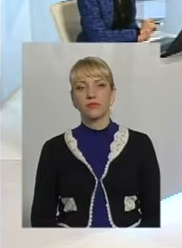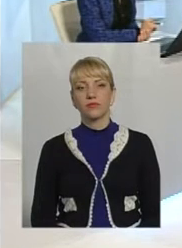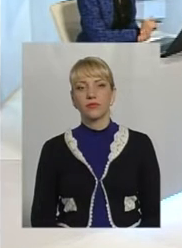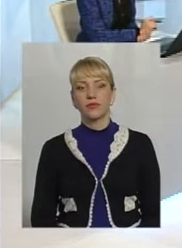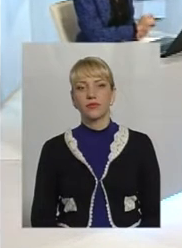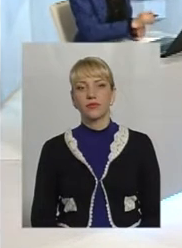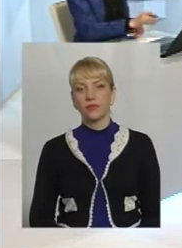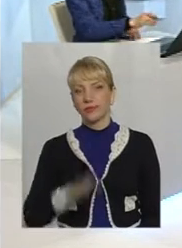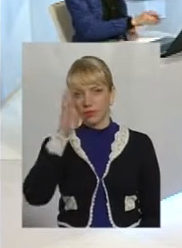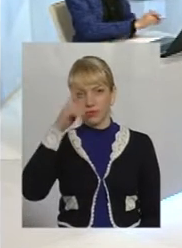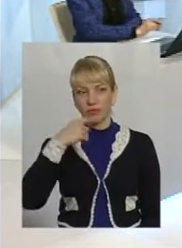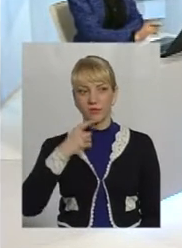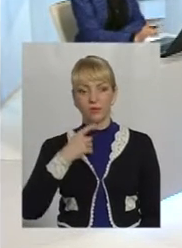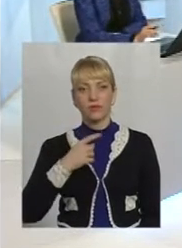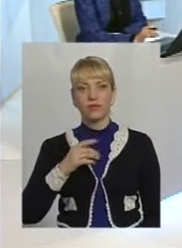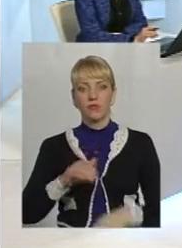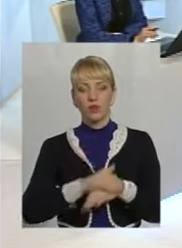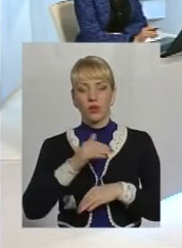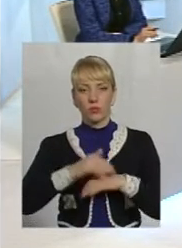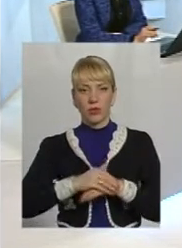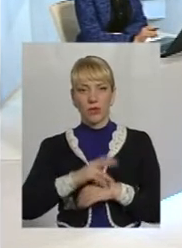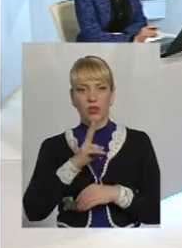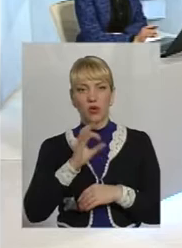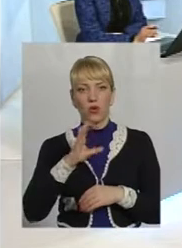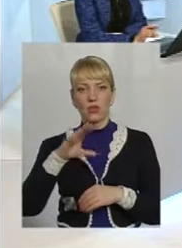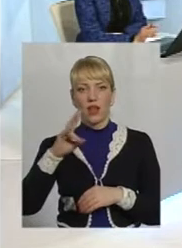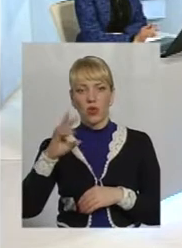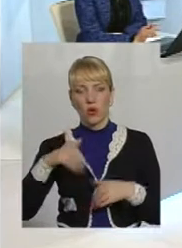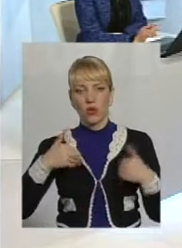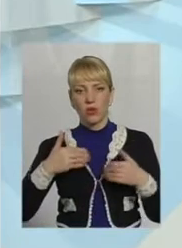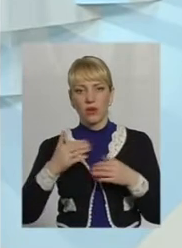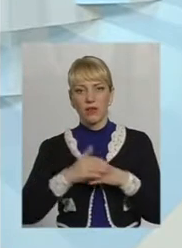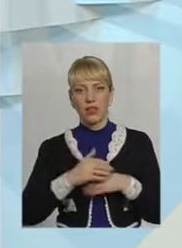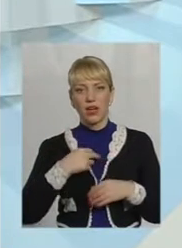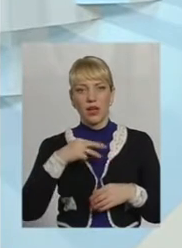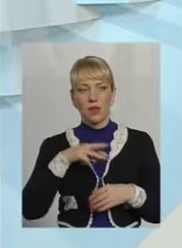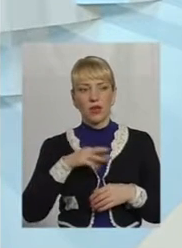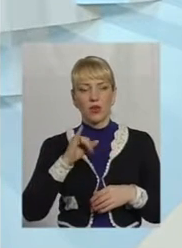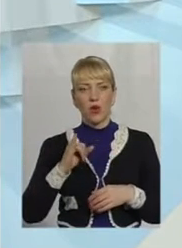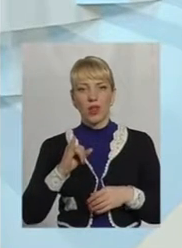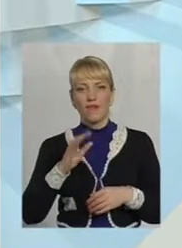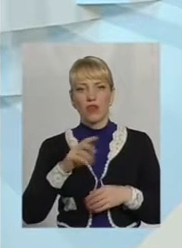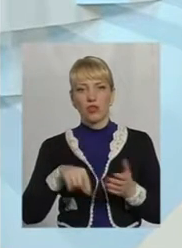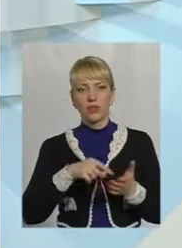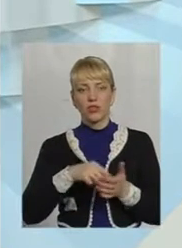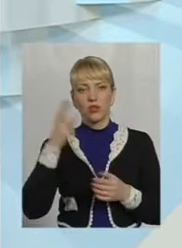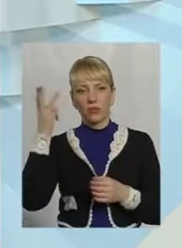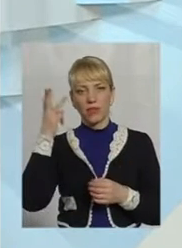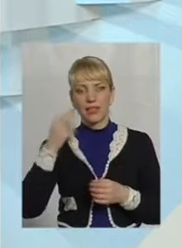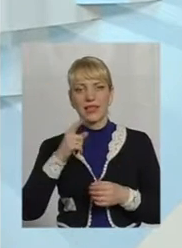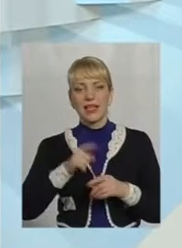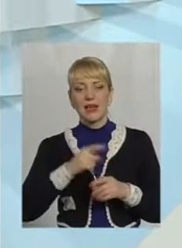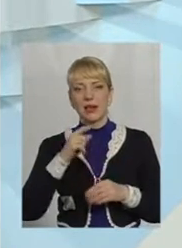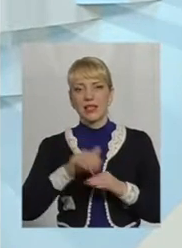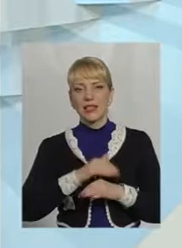Алло. Ми чуємо вас, говорити. Добрий вечір, пане Костенко. Доброго здоров'я. Микола Іванович, місто Хмельницький. Скажіть,